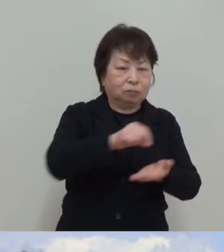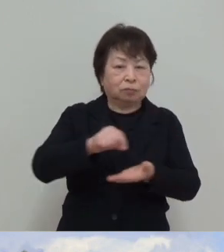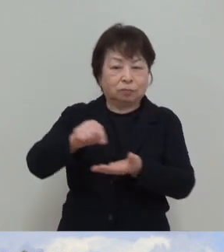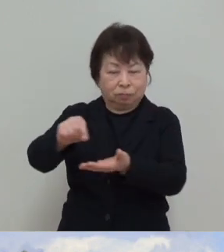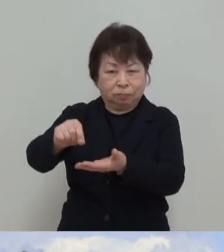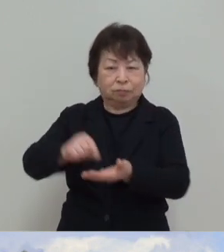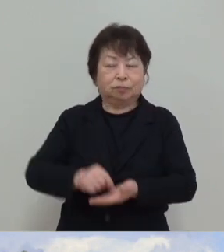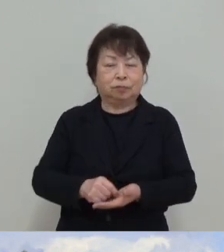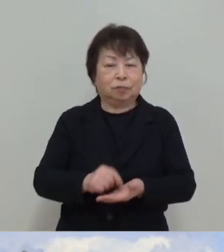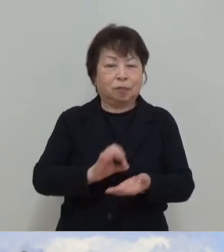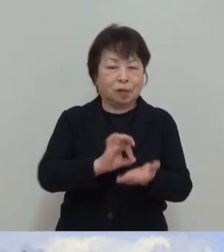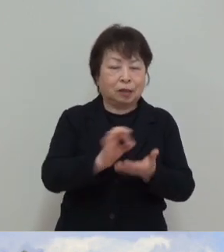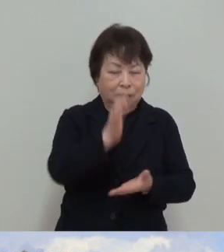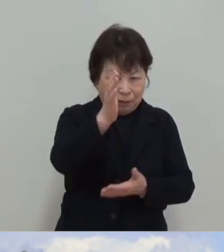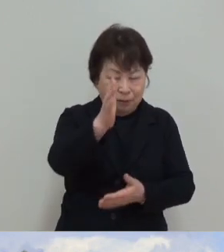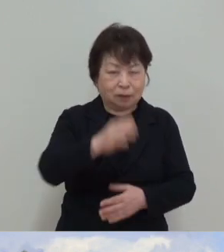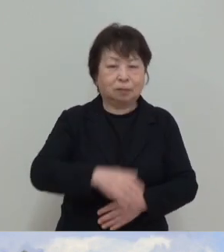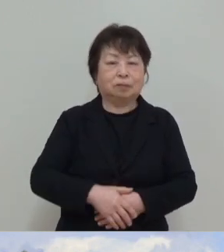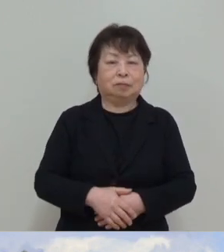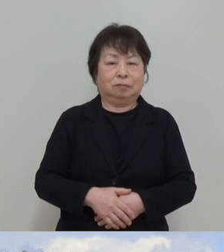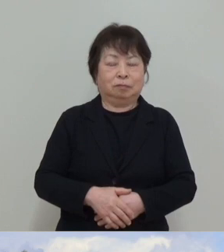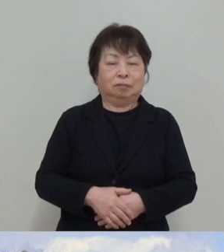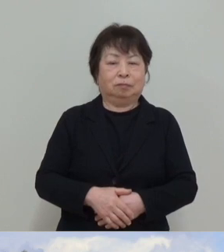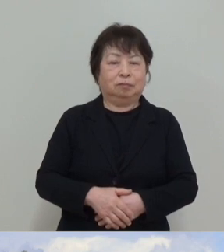としてお使いください。